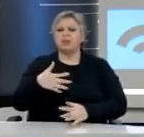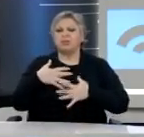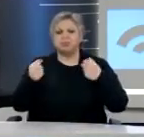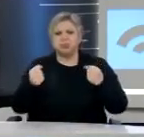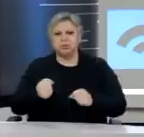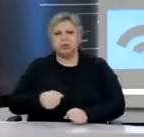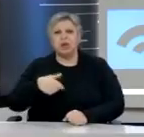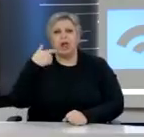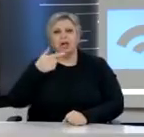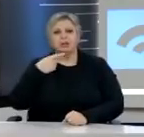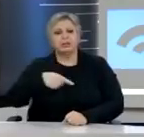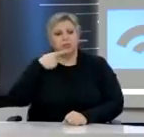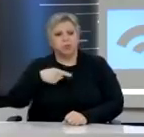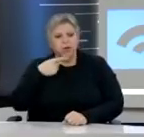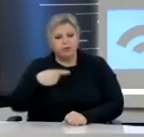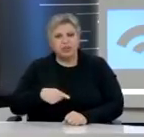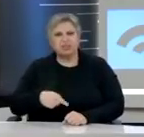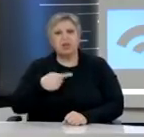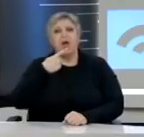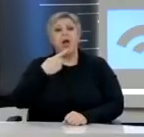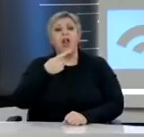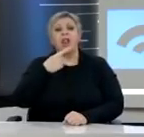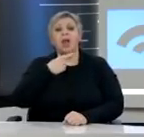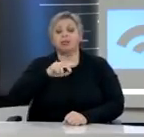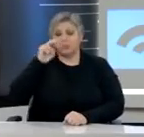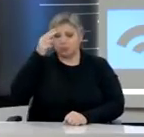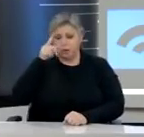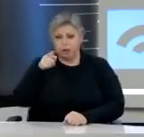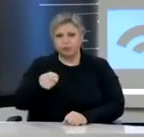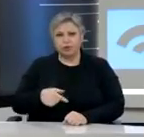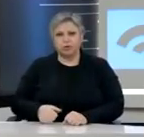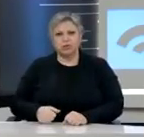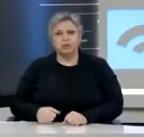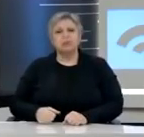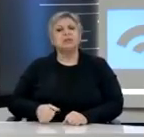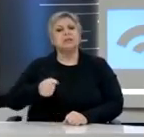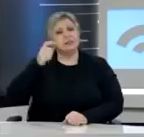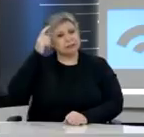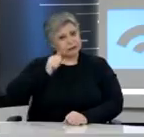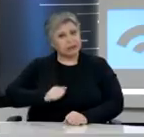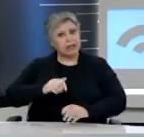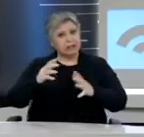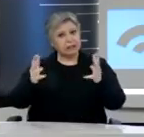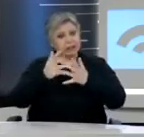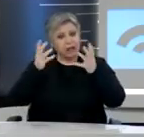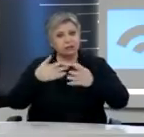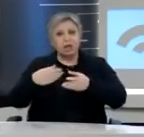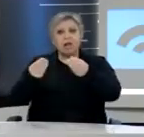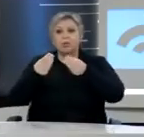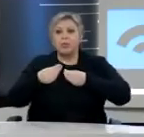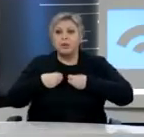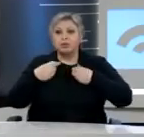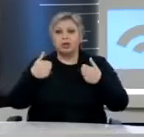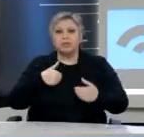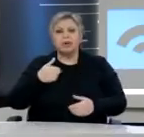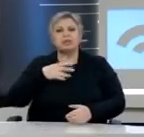Για ποιο λόγο? Μήπως ξέρετε τίποτα πραγματικές δημοσκοπήσεις να μας τις πείτε και εμάς να χαρούμε λιγάκι που διαβάζουμε